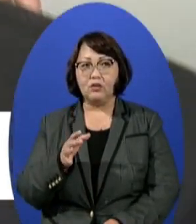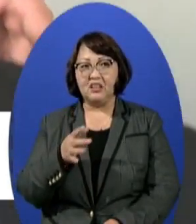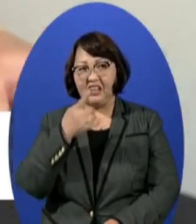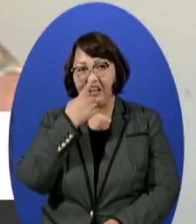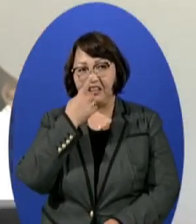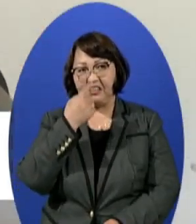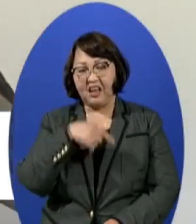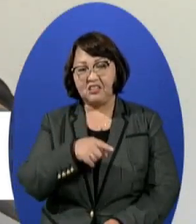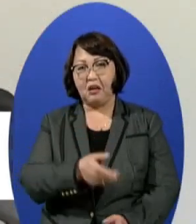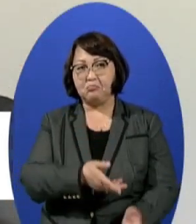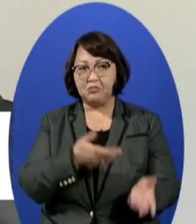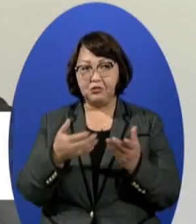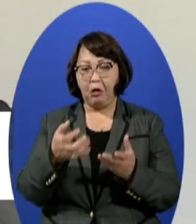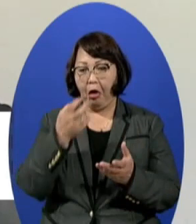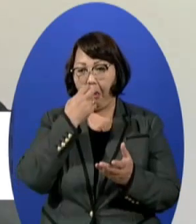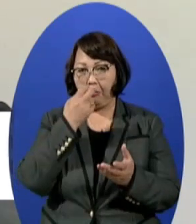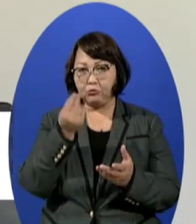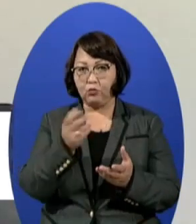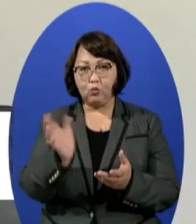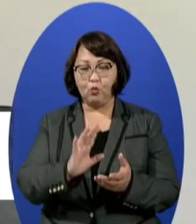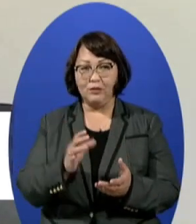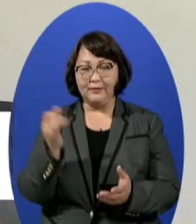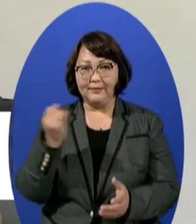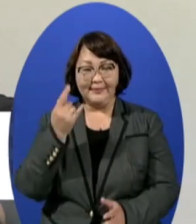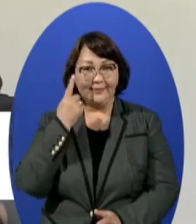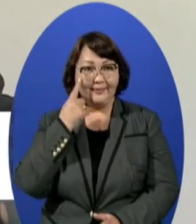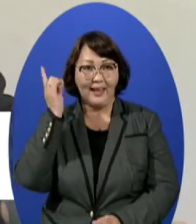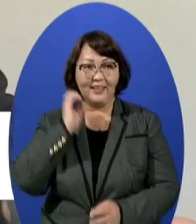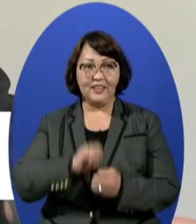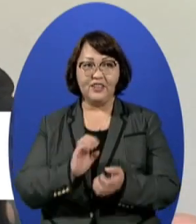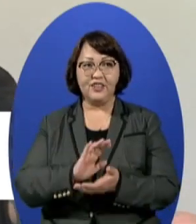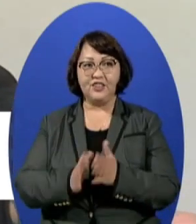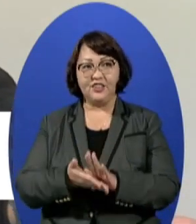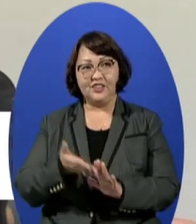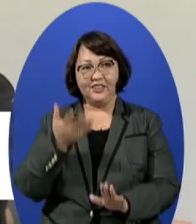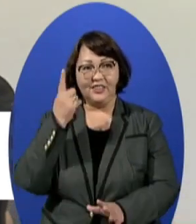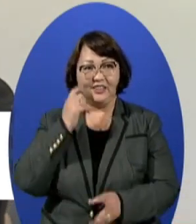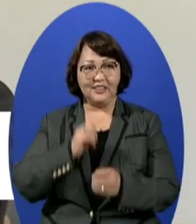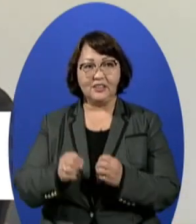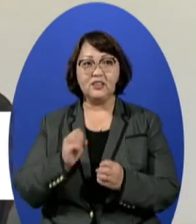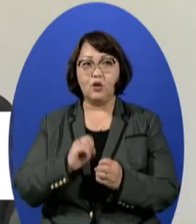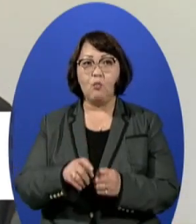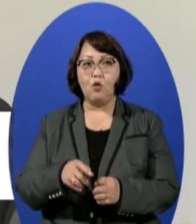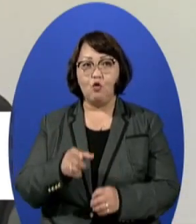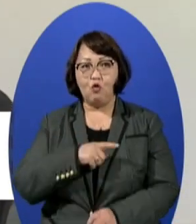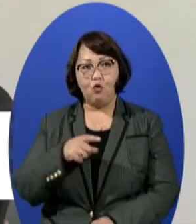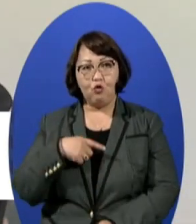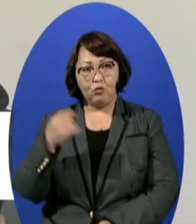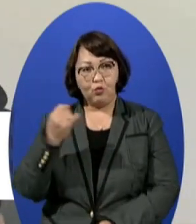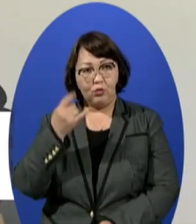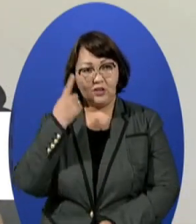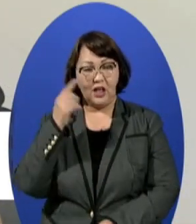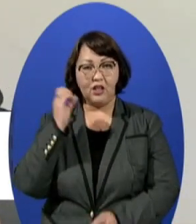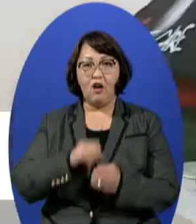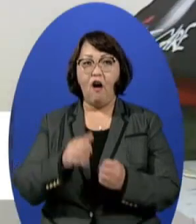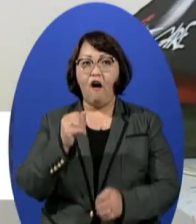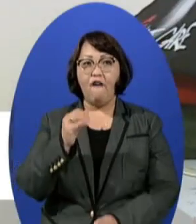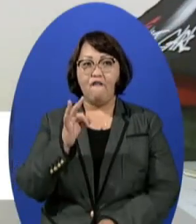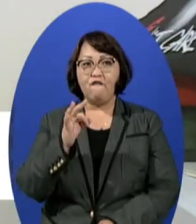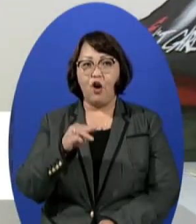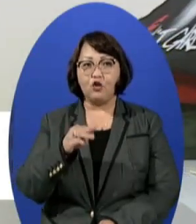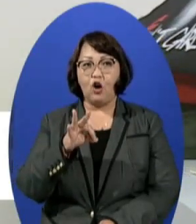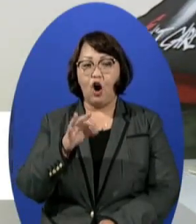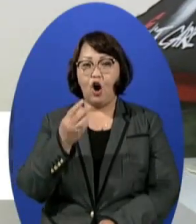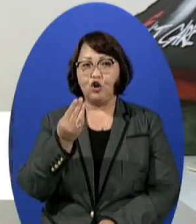орч энэ голны нэг шинэлэг гэж удаад нэг юмэрхүү зургийг сонгоод байгаа. Энэ зургийг бол би өөрөө ингээд бэлдчих фотошоп хийж байгаа.